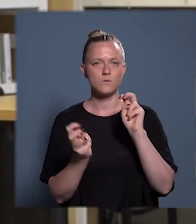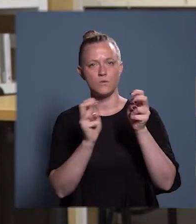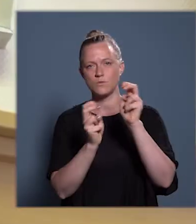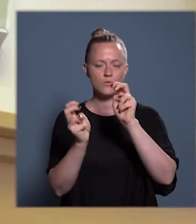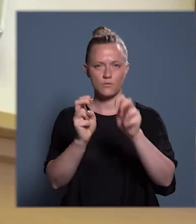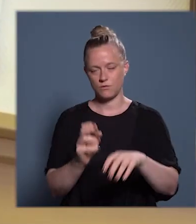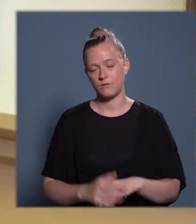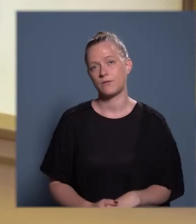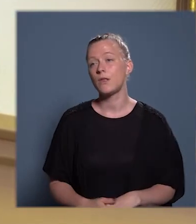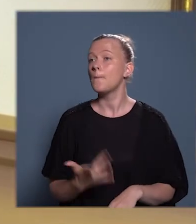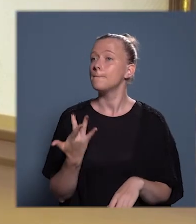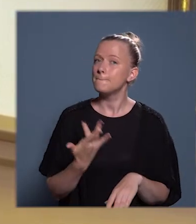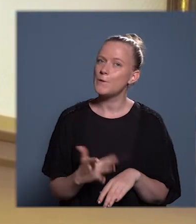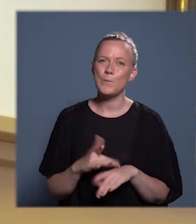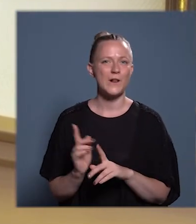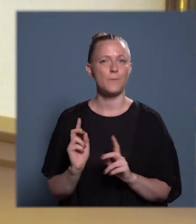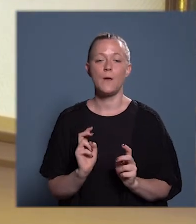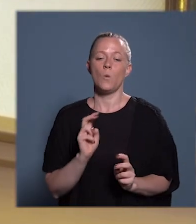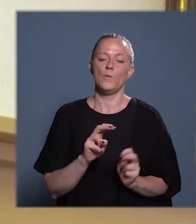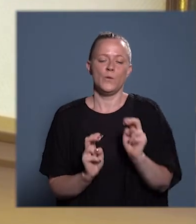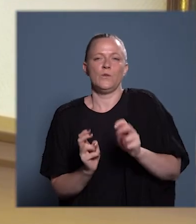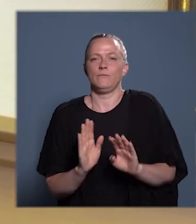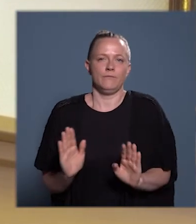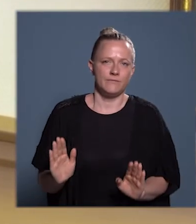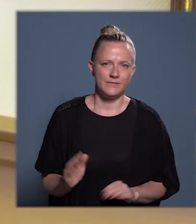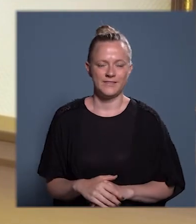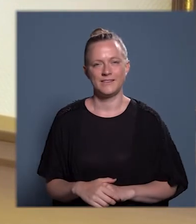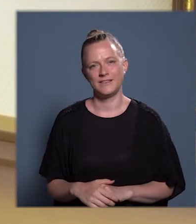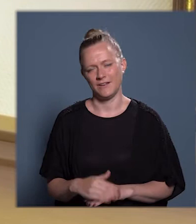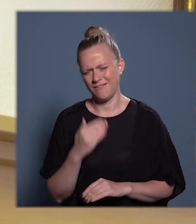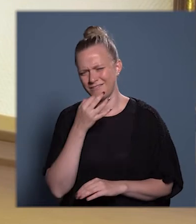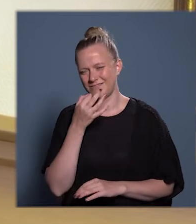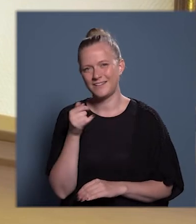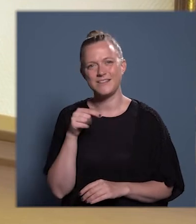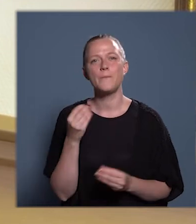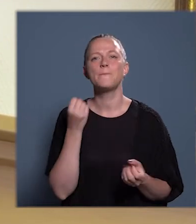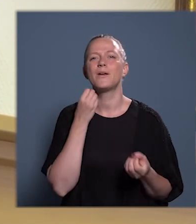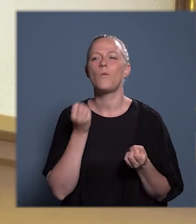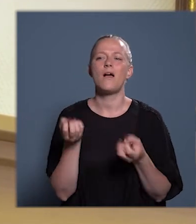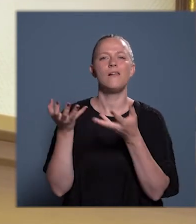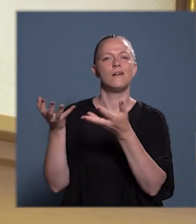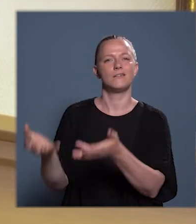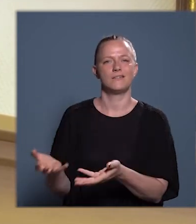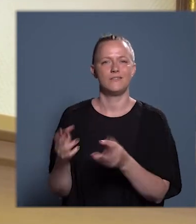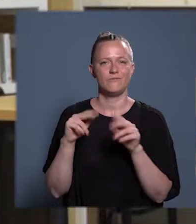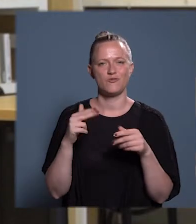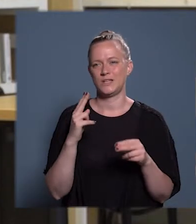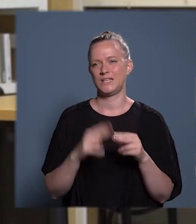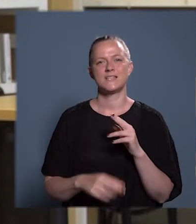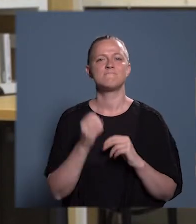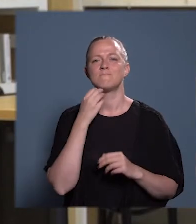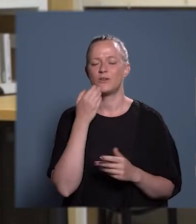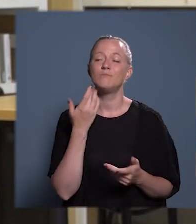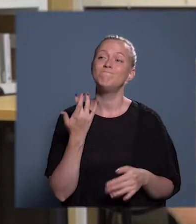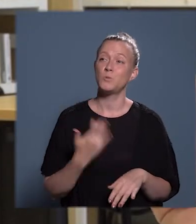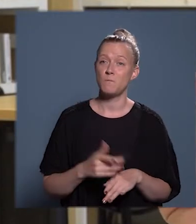Pedig próbálom, hogy ne, de... Igen, szeretném is kérdezni, hogy mikor lehet elengedni egy festményt, mikor van kész. Még azt is